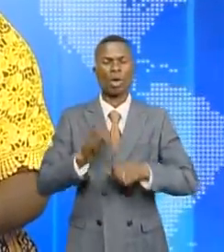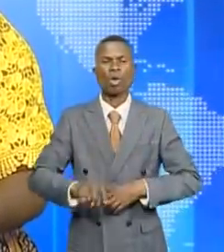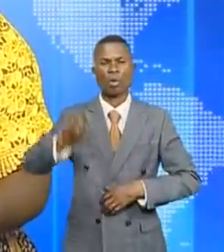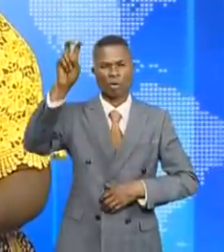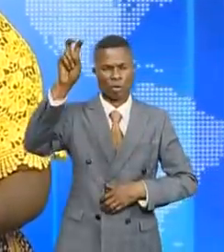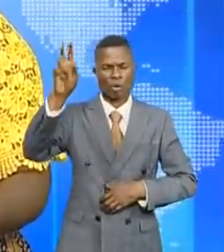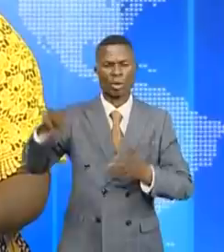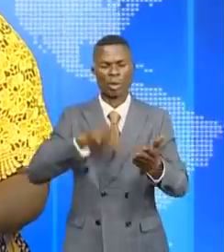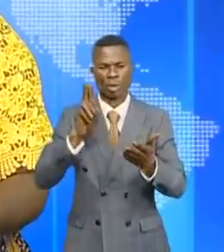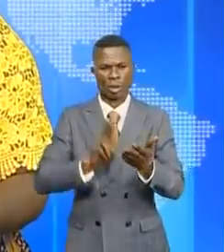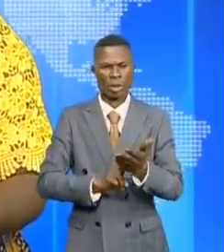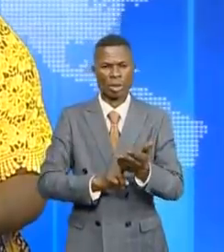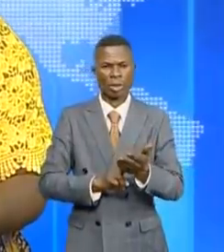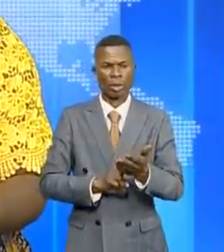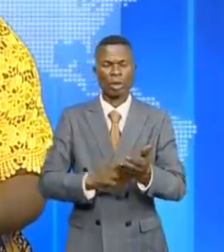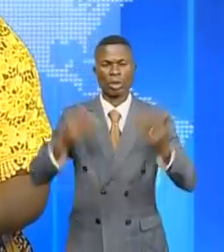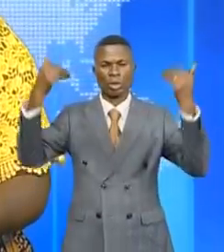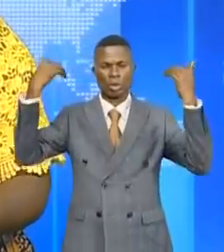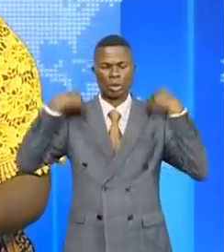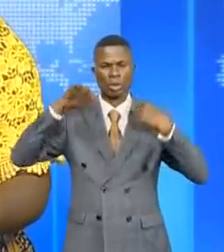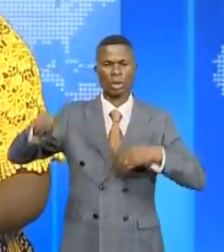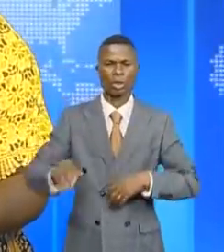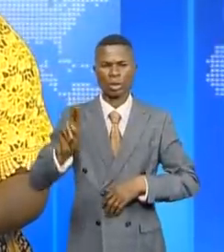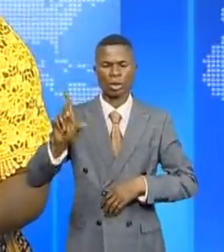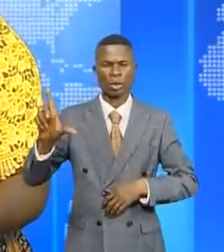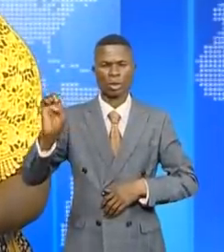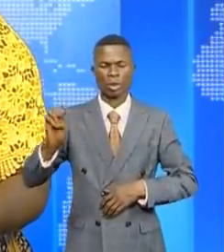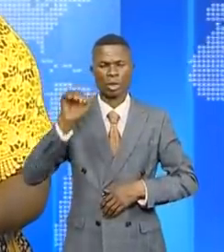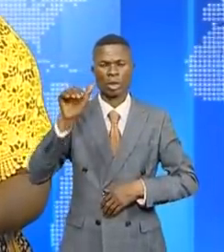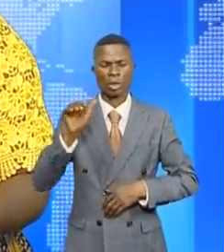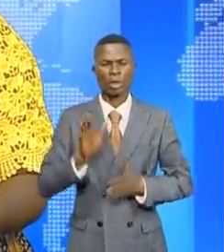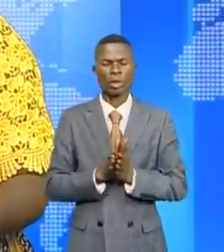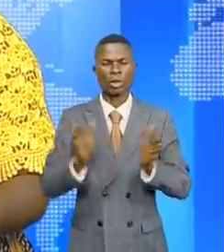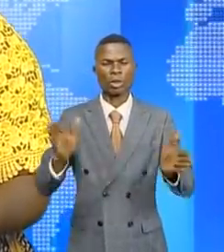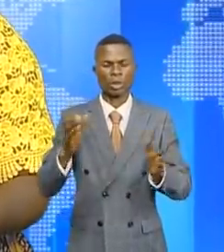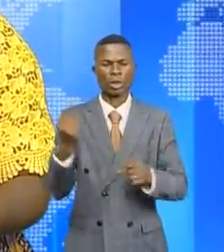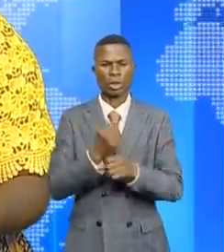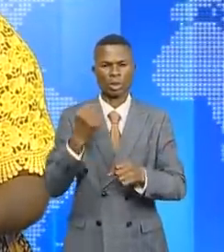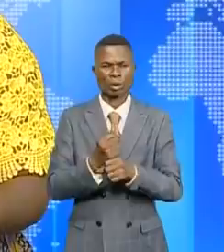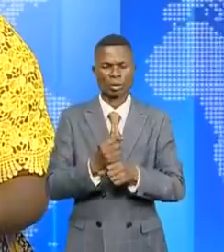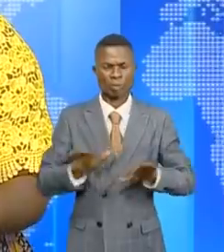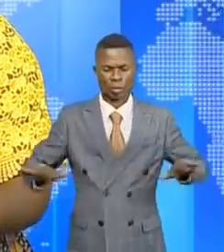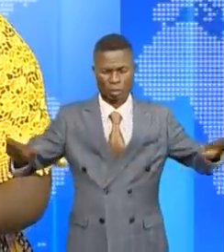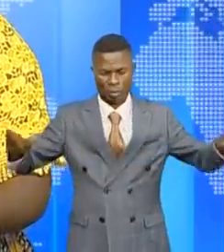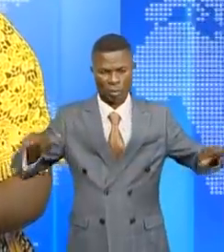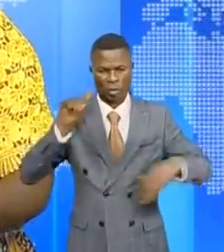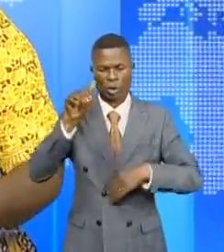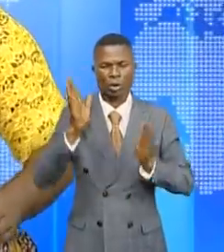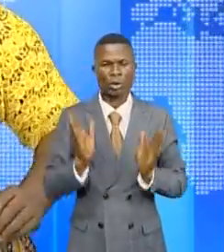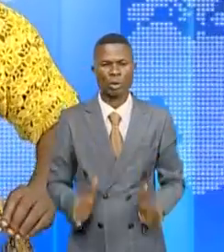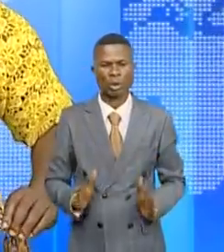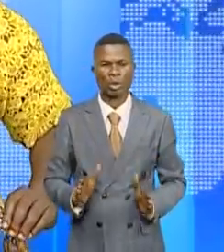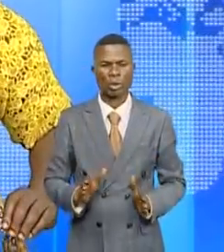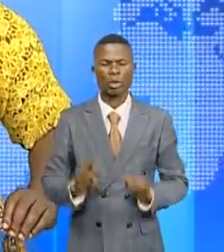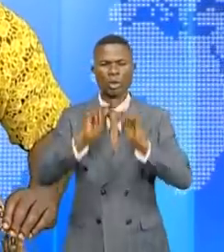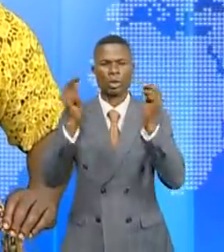c'est signé par commandant Jules Mangala, directeur opérations aériennes et directeur de la